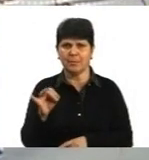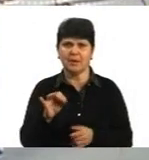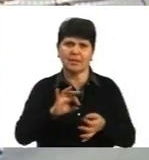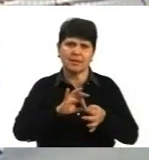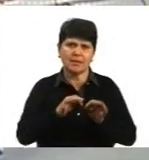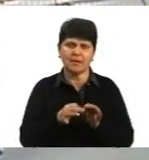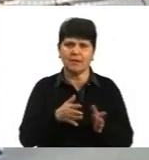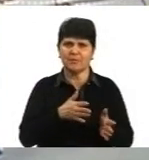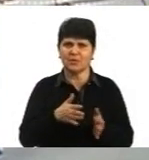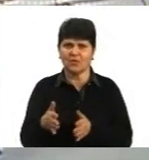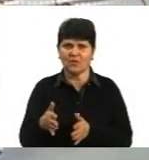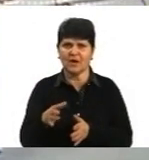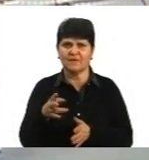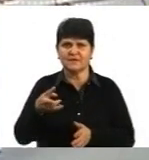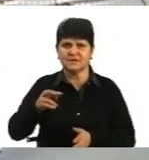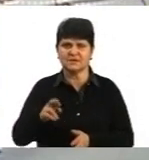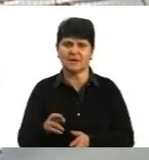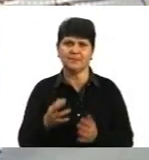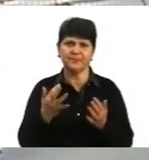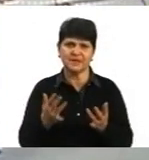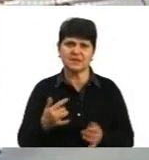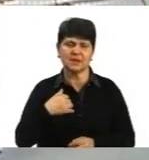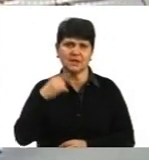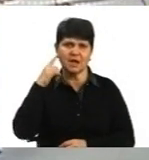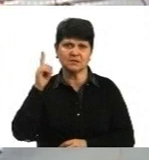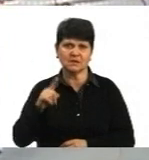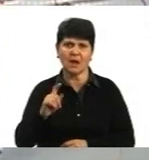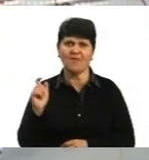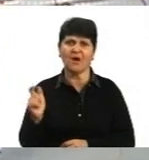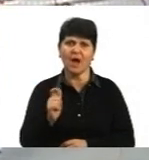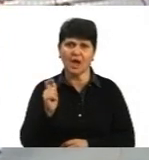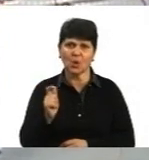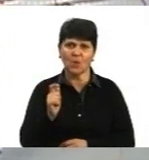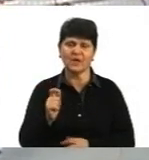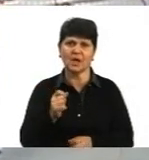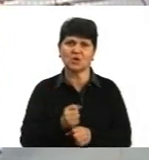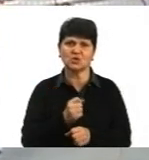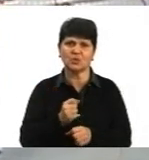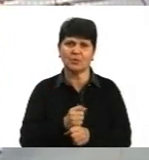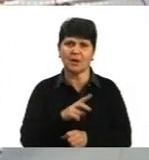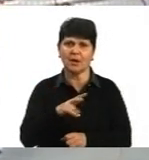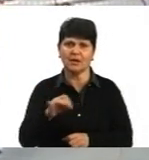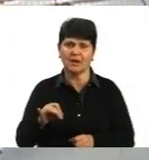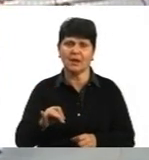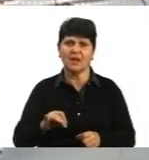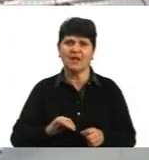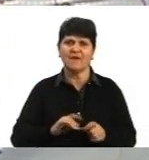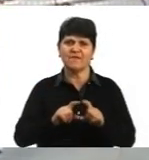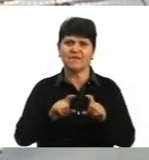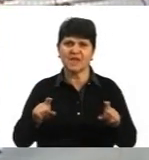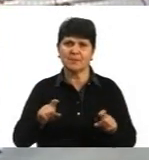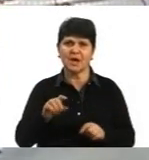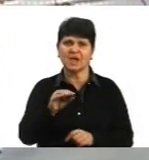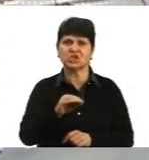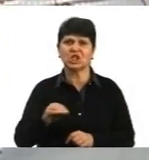я знаю, вроді би в Харкові вони розробляли, сама фірма Житомирська. Тобто по Житомиру